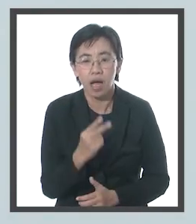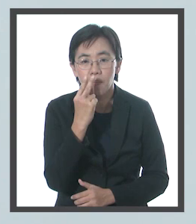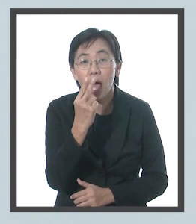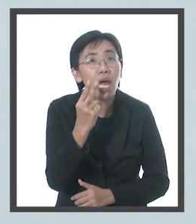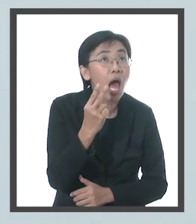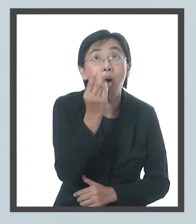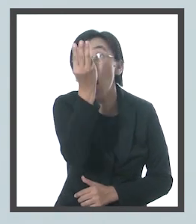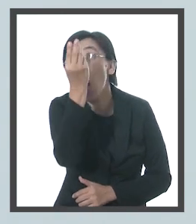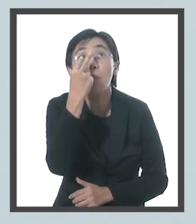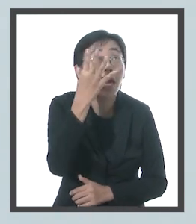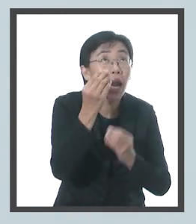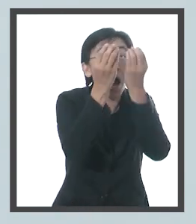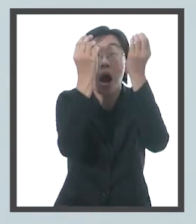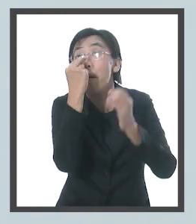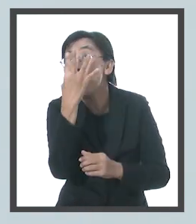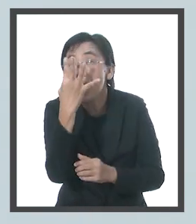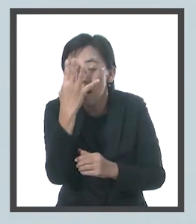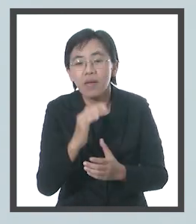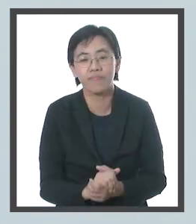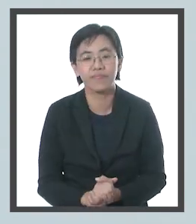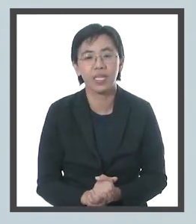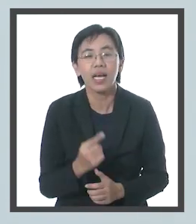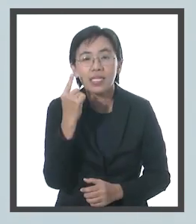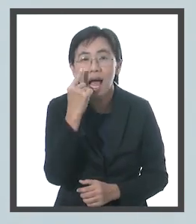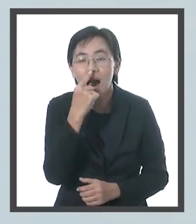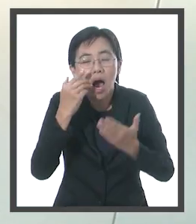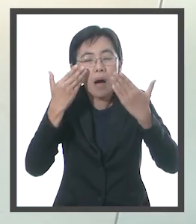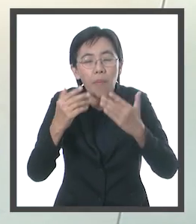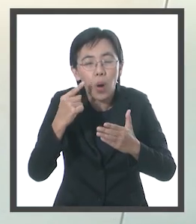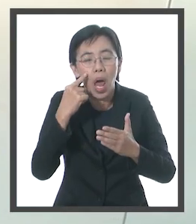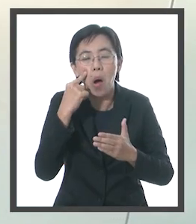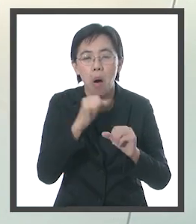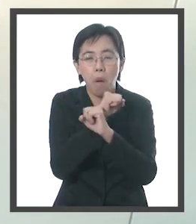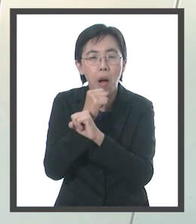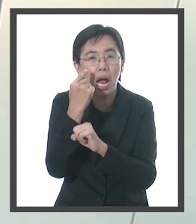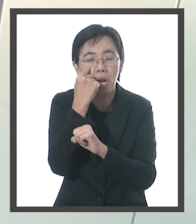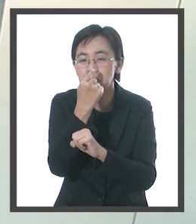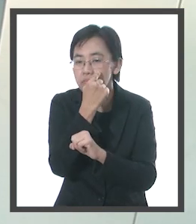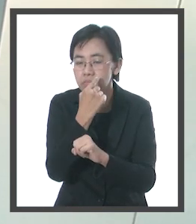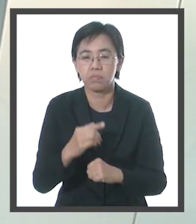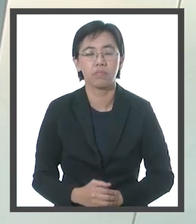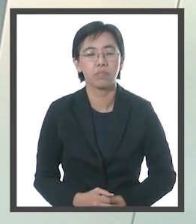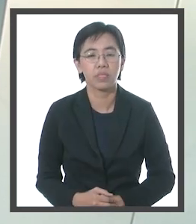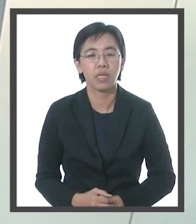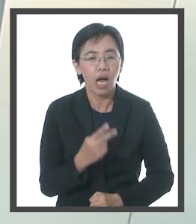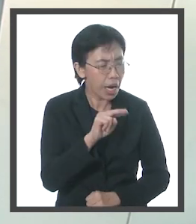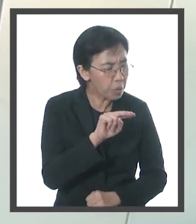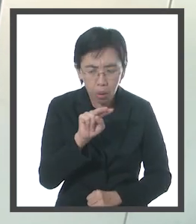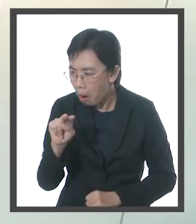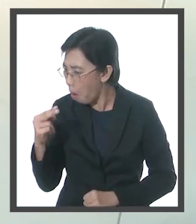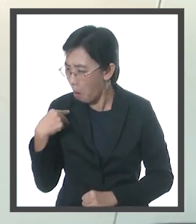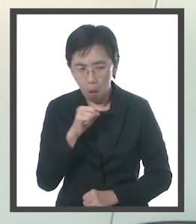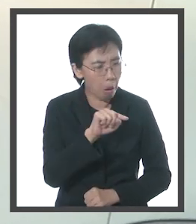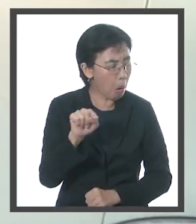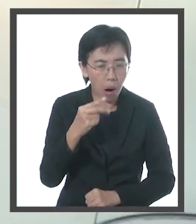องไม่เห็นหลอดไฟเลยก็คือจะไม่จ้าตาไม่แกลตารักษาสายตาด้วยนะคะ คราวนี้คิดมาหมดเลยเนาะ ใช่ค่ะแล้